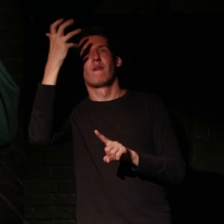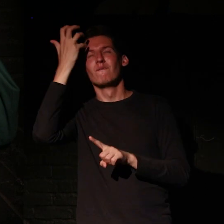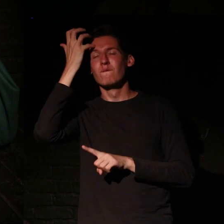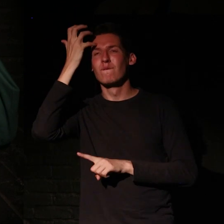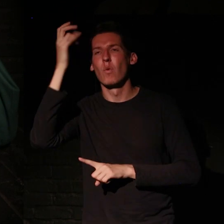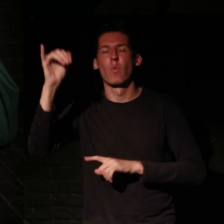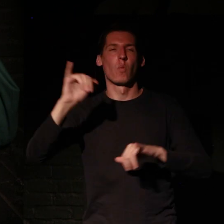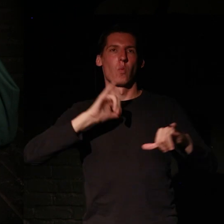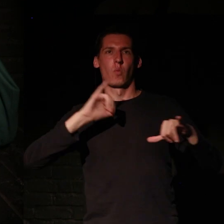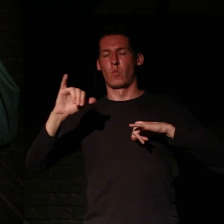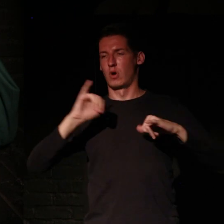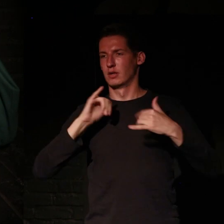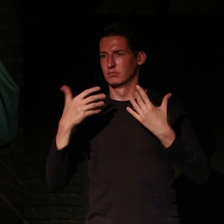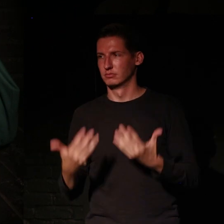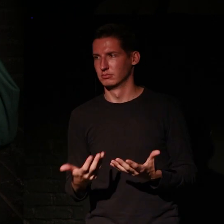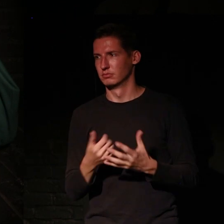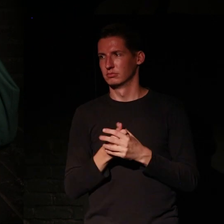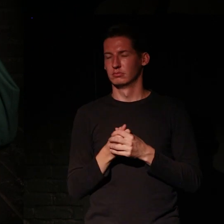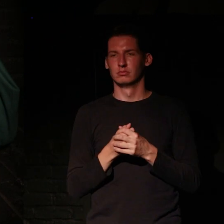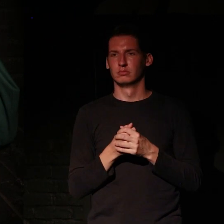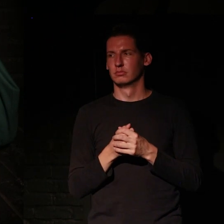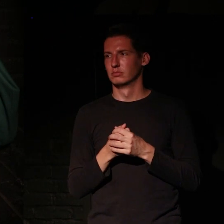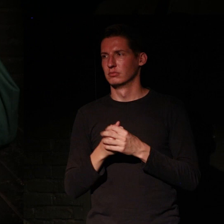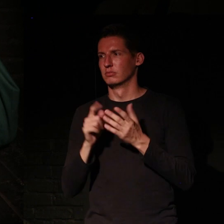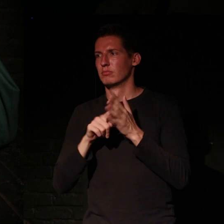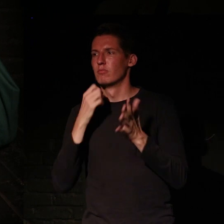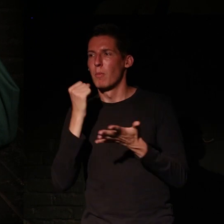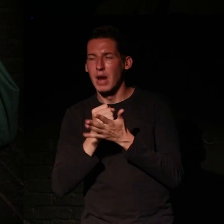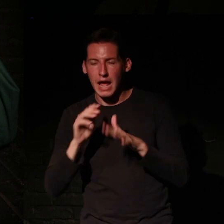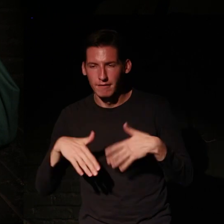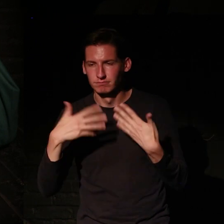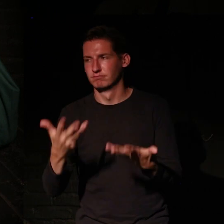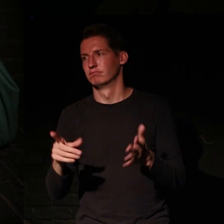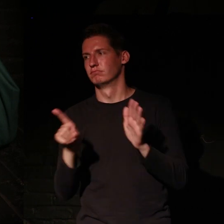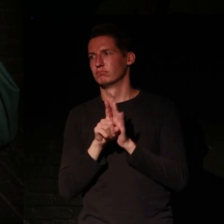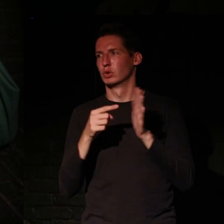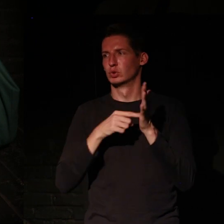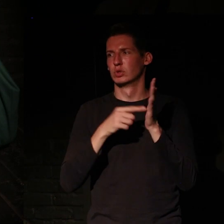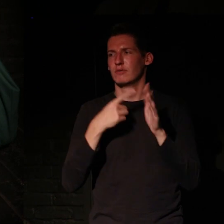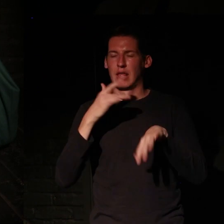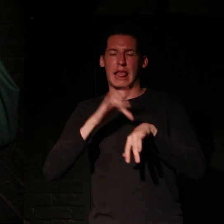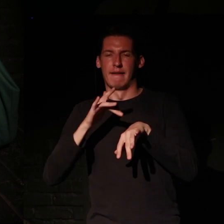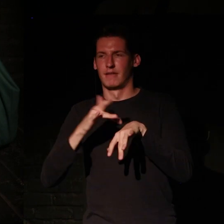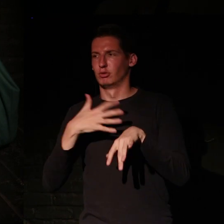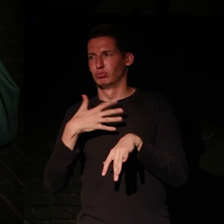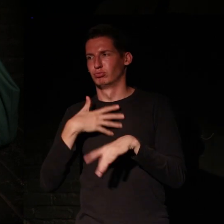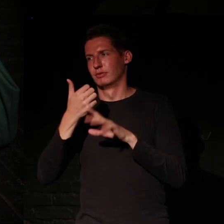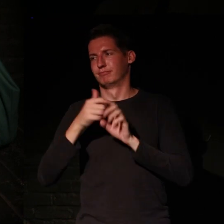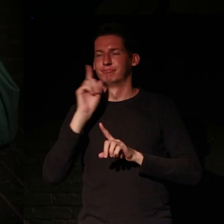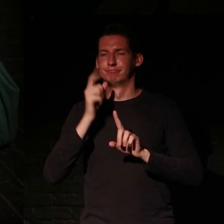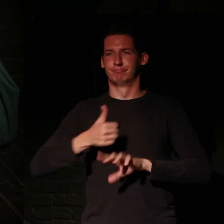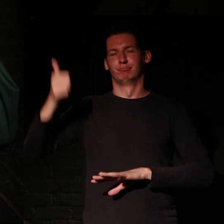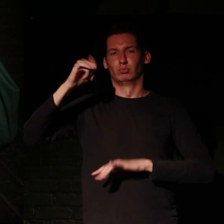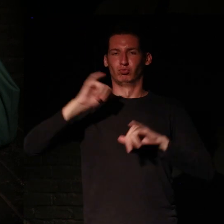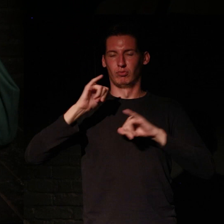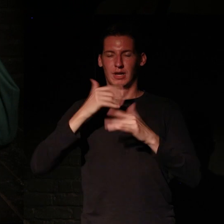wodzu, prawodawcy, no to jest efekt pewnego patriarchalizmu. Ale też są teksty, czy z psalmu